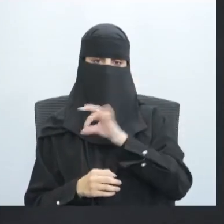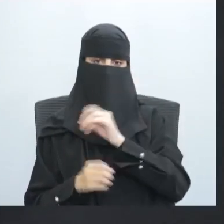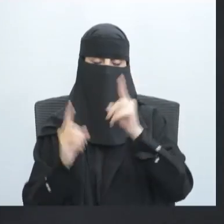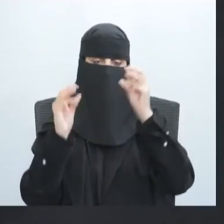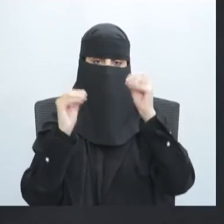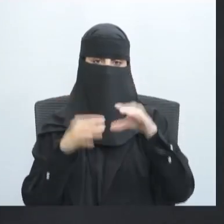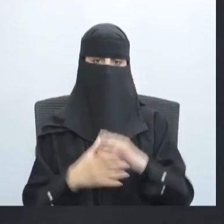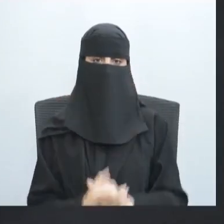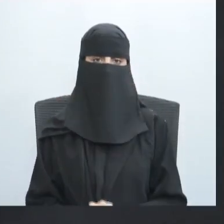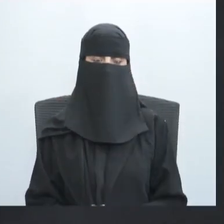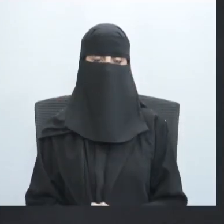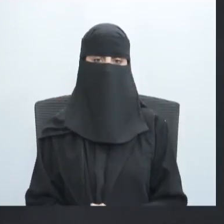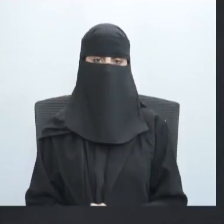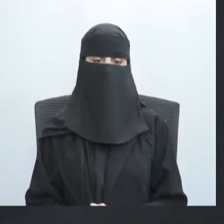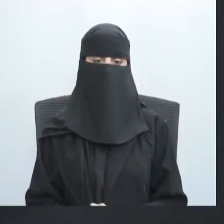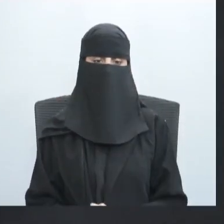والسلام عليكم ورحمه الله وبركاته